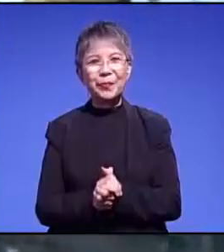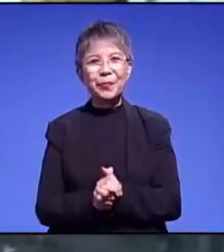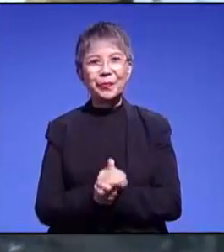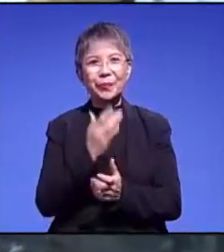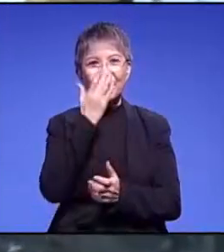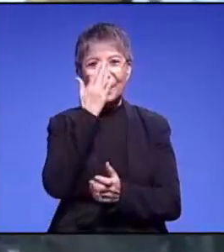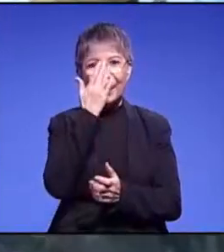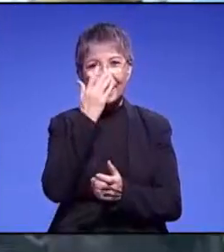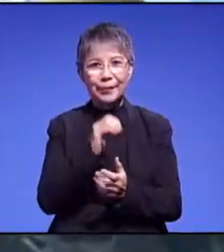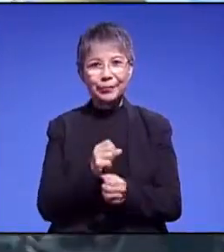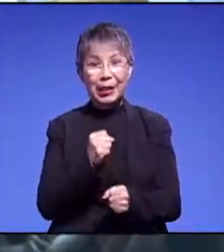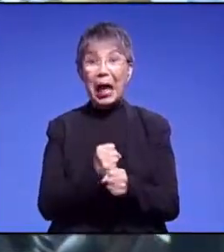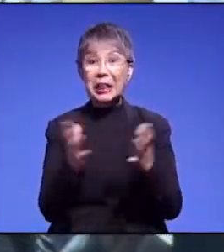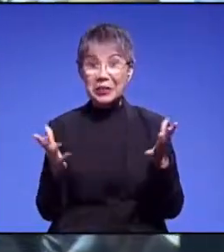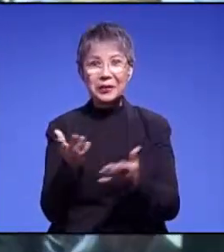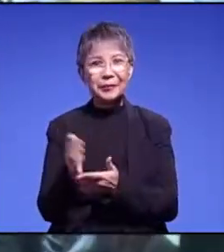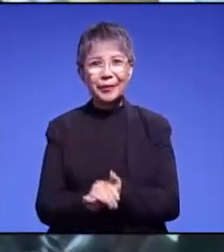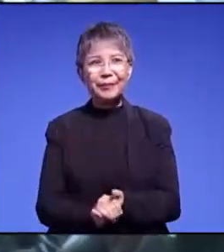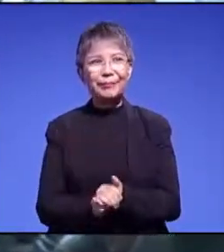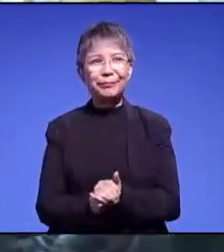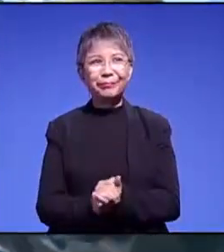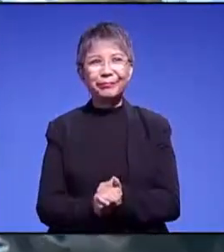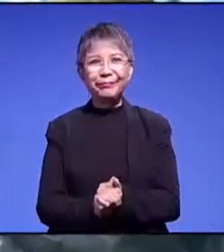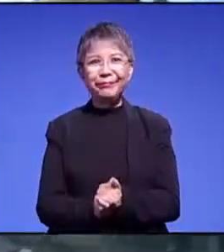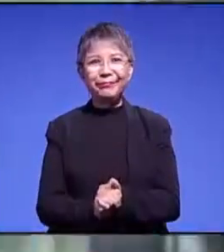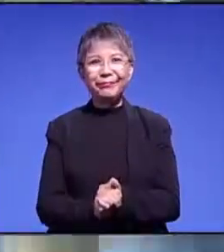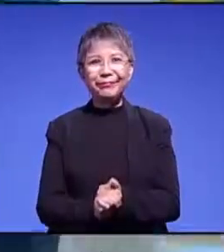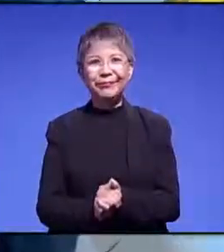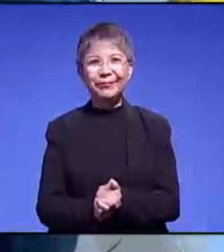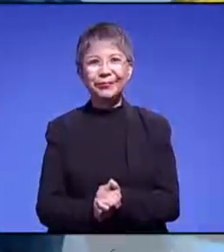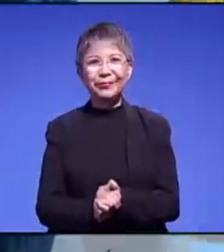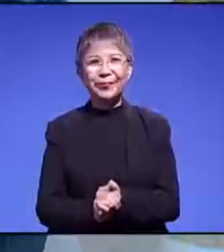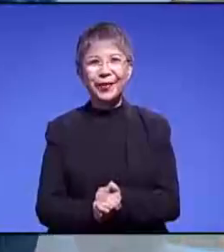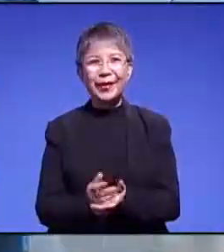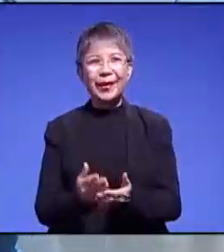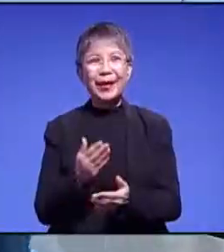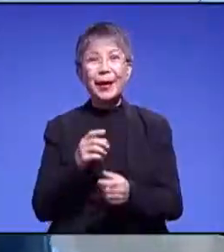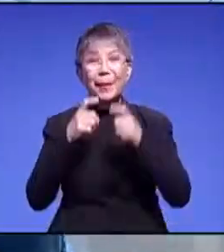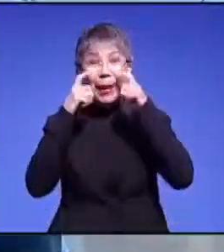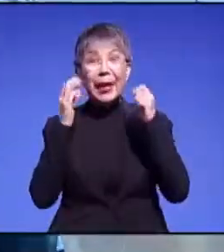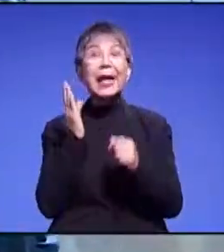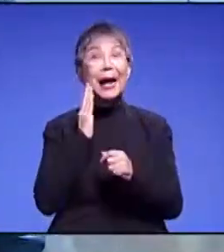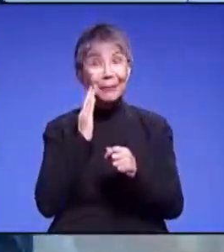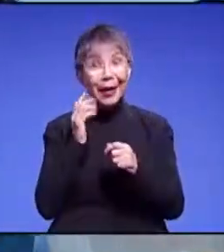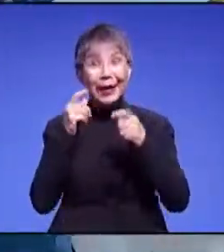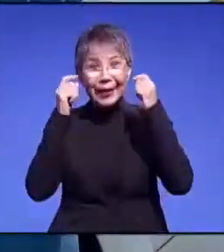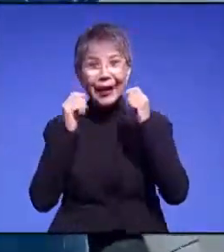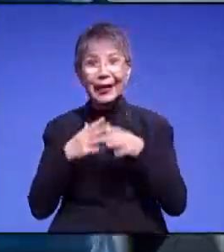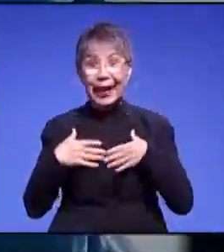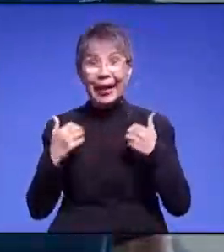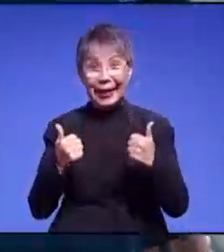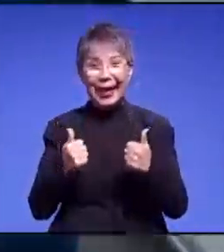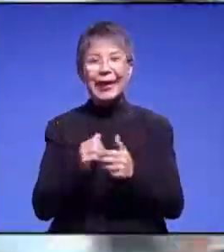Dipakai apa maskernya ya? Mari, Pak. Kan ganteng itu. Dipakai, Pak, ya. Sehat-sehat,